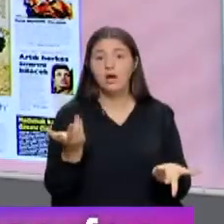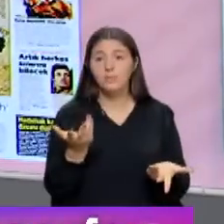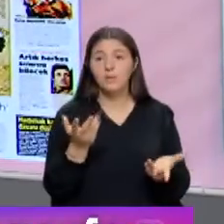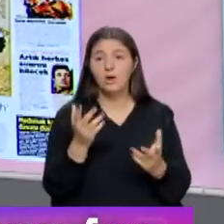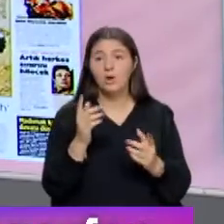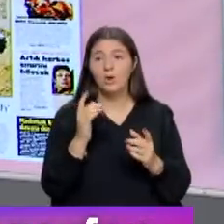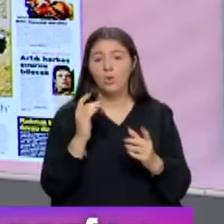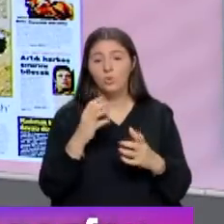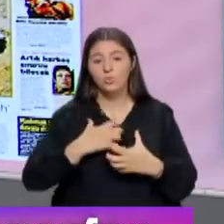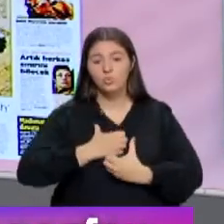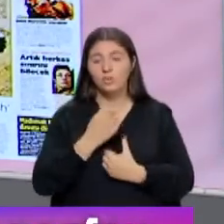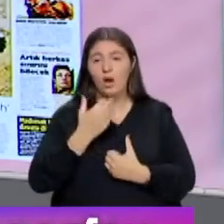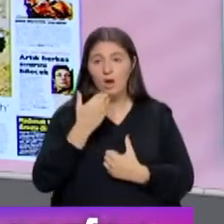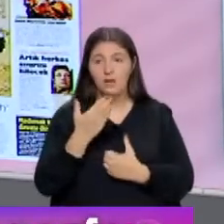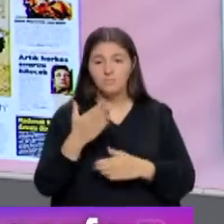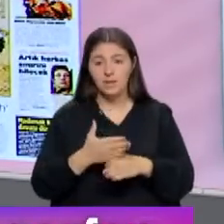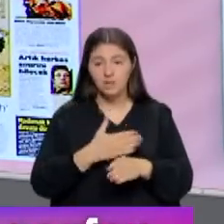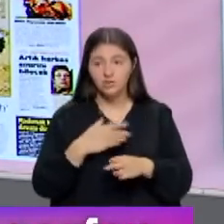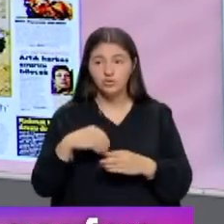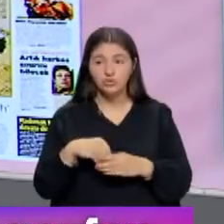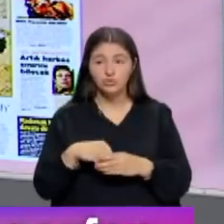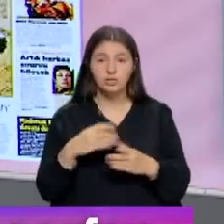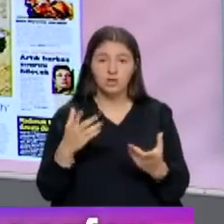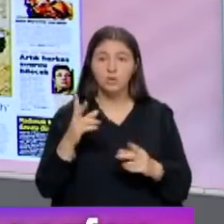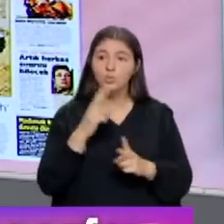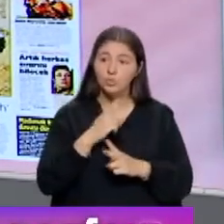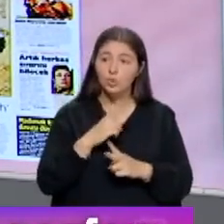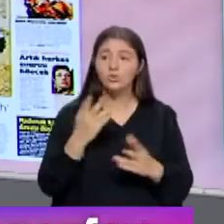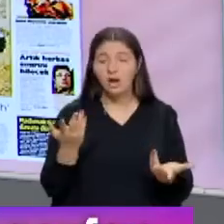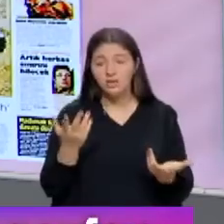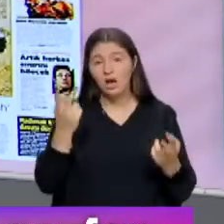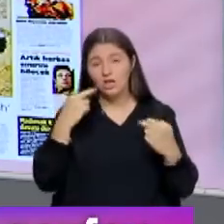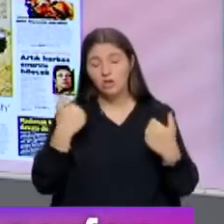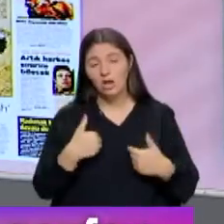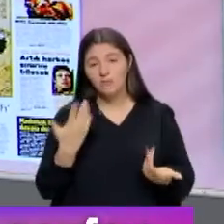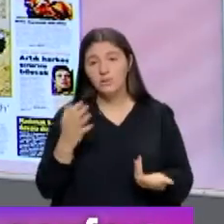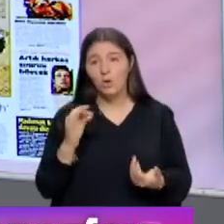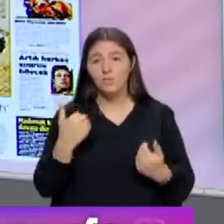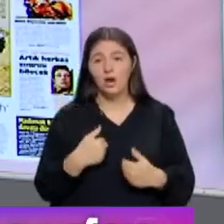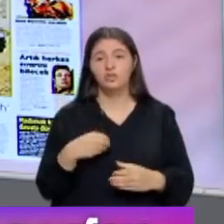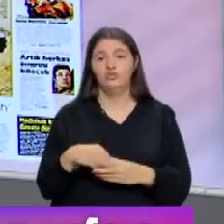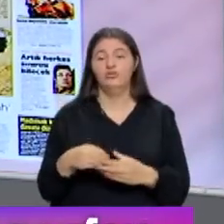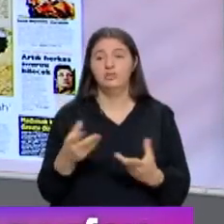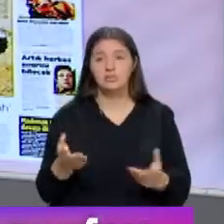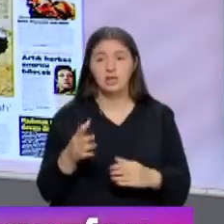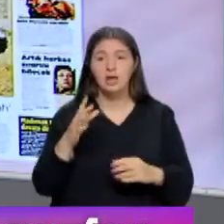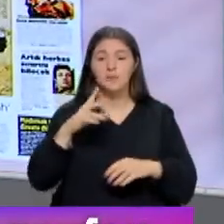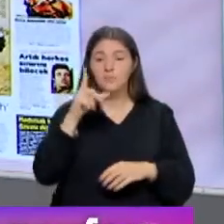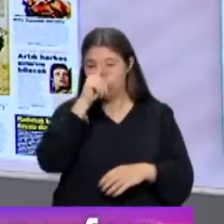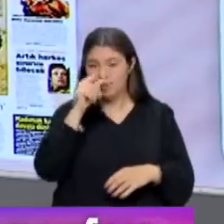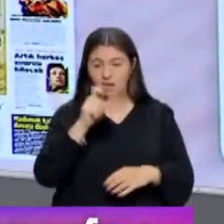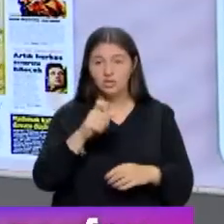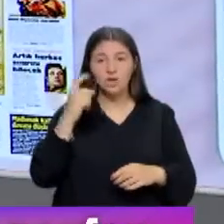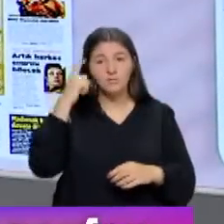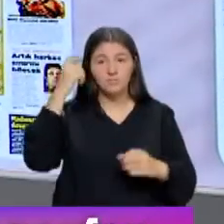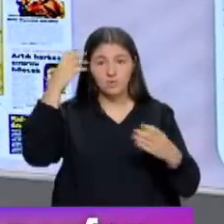trajik bir durum yani memleketimiz için yani gülüyoruz artık ağlanacak halimize böyle bir durumun içindeyiz Mart ayında